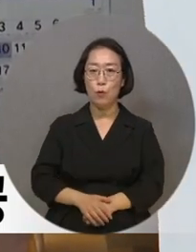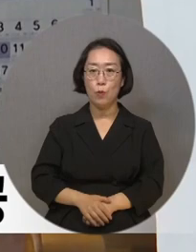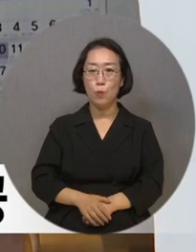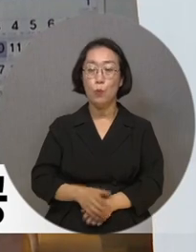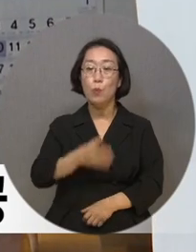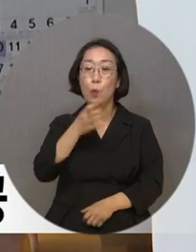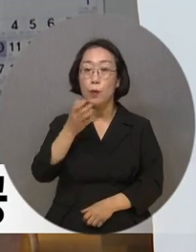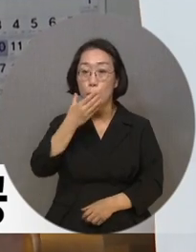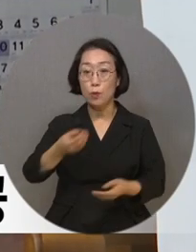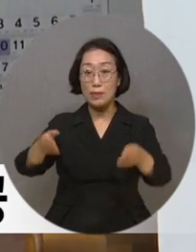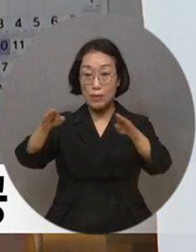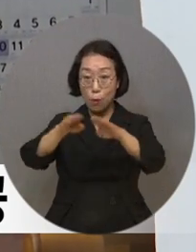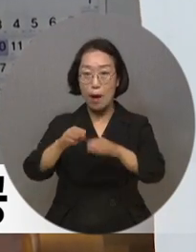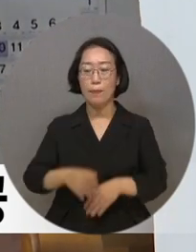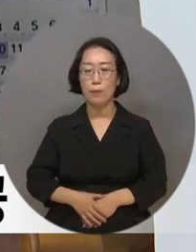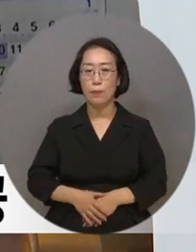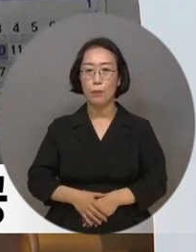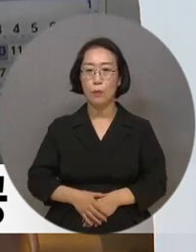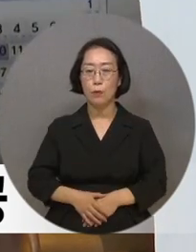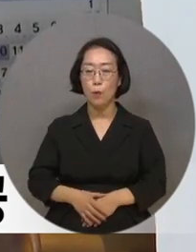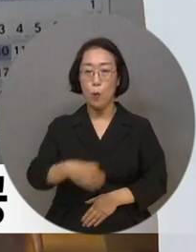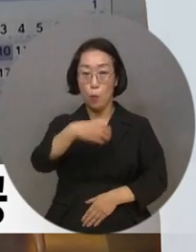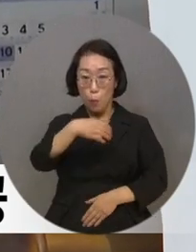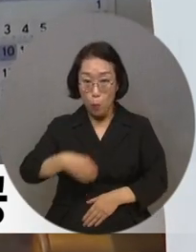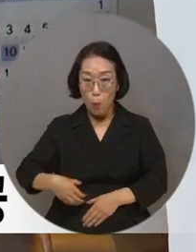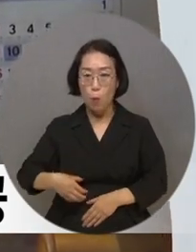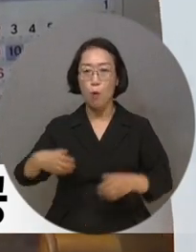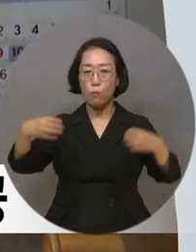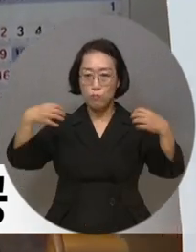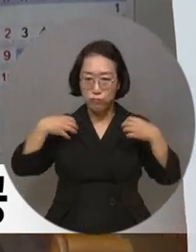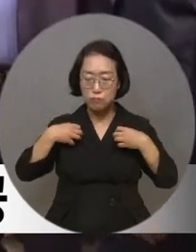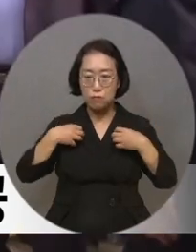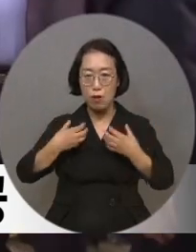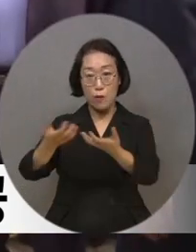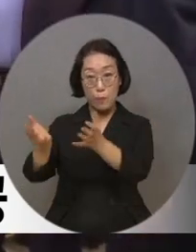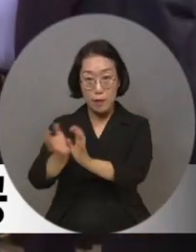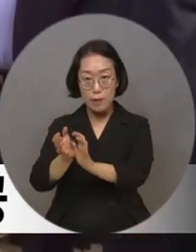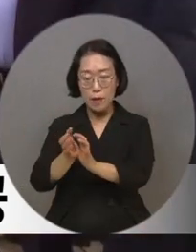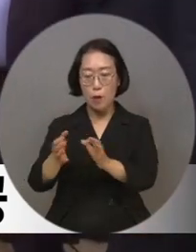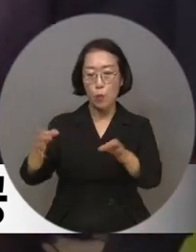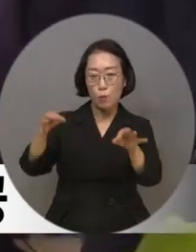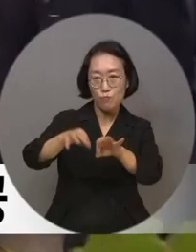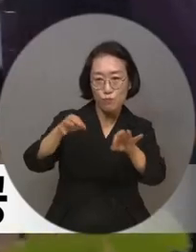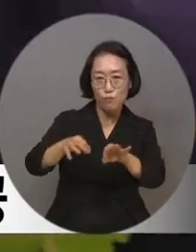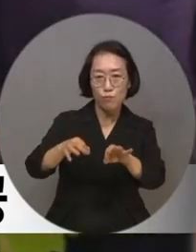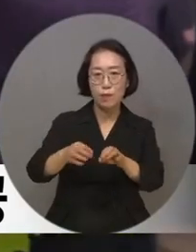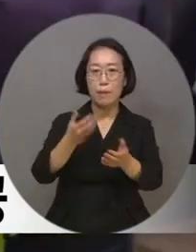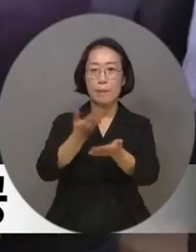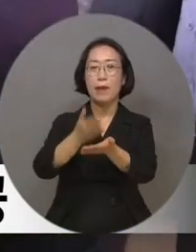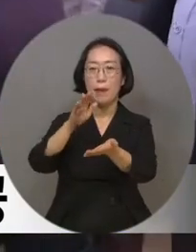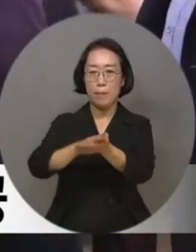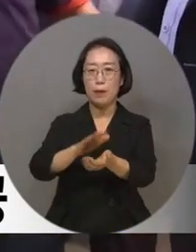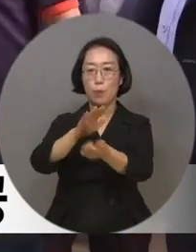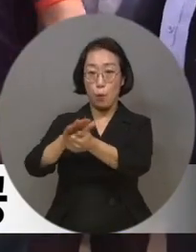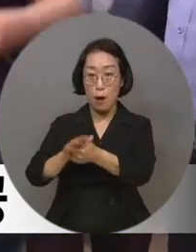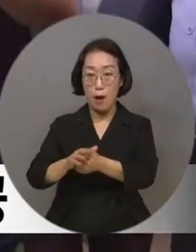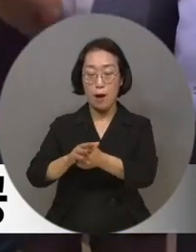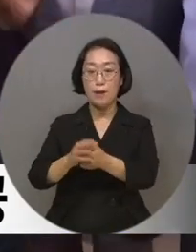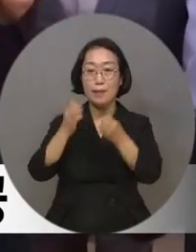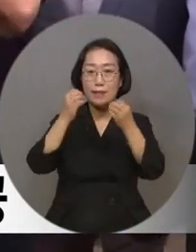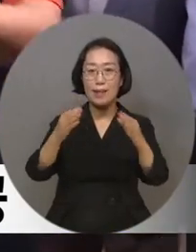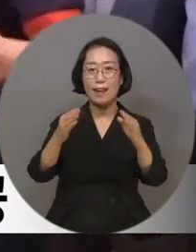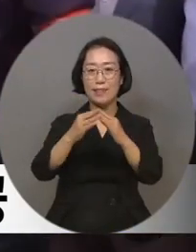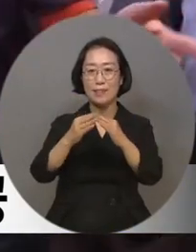노인복지관과 화양면사무소 화양면 지역사회보장협의체 등이 힘을 모아 주택 개보수를 진행해